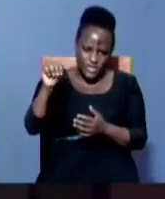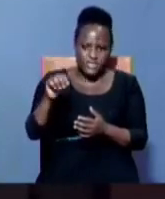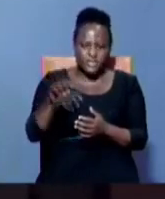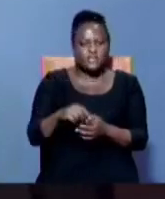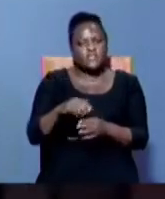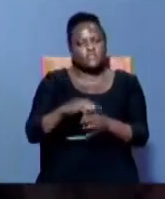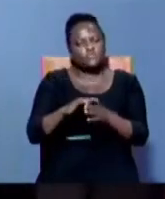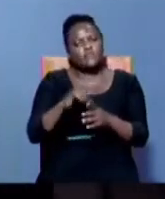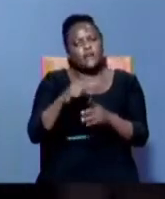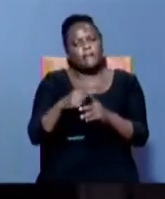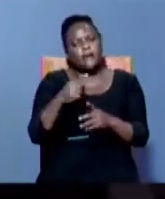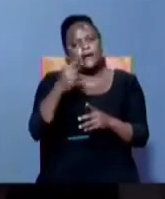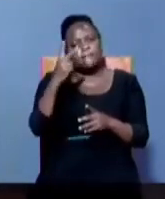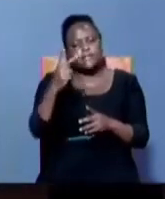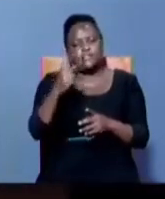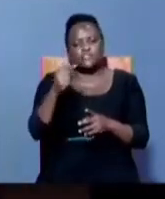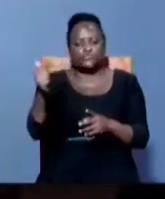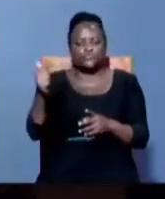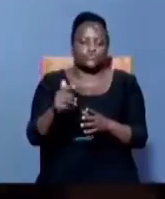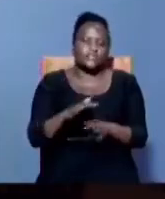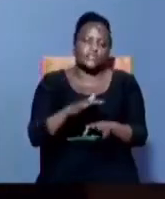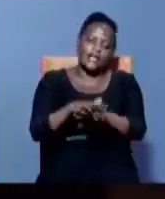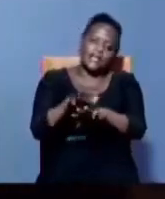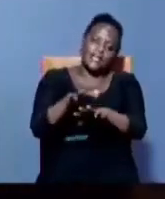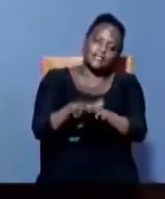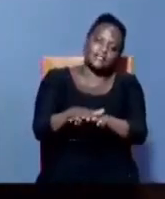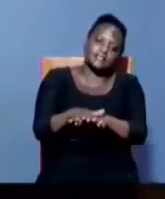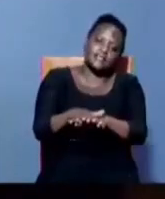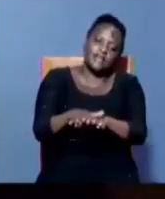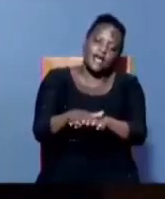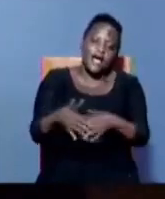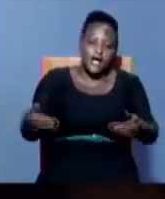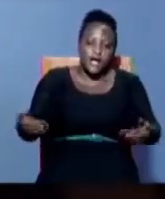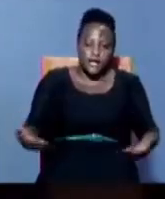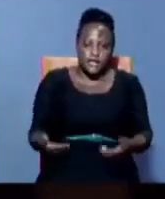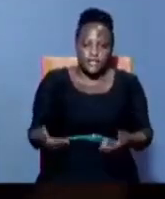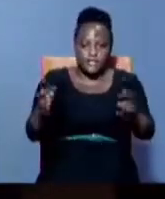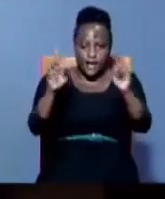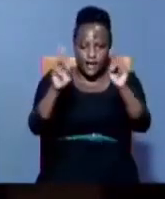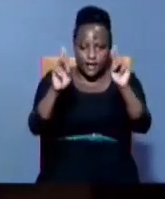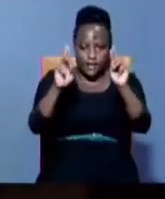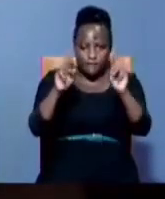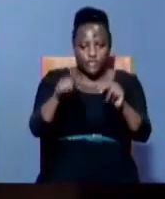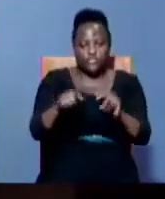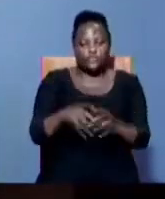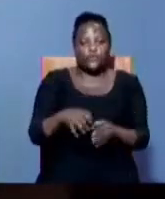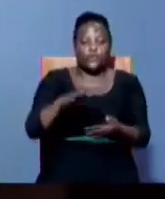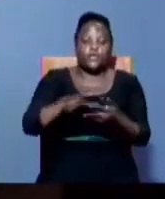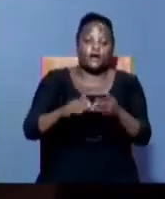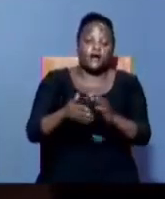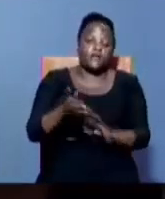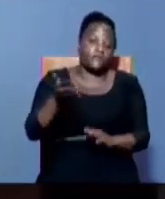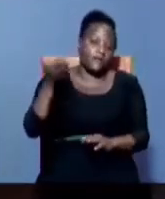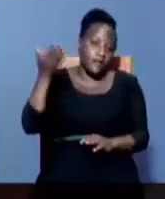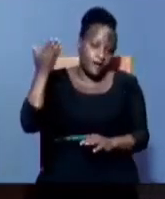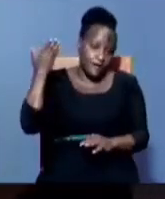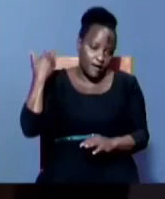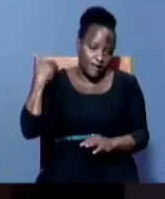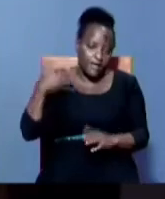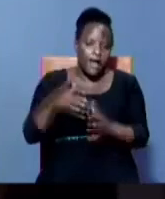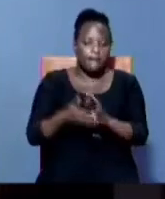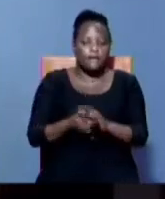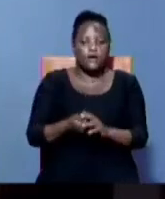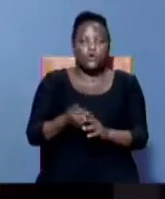ile Waebrania linaelezea kiti cha rehema kilichoko kwenye agano la kale, ambacho Mungu